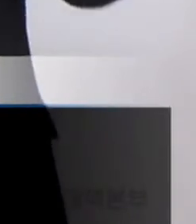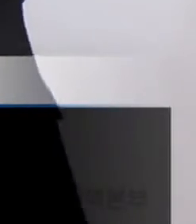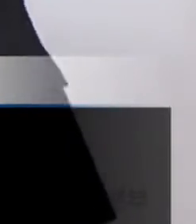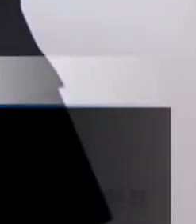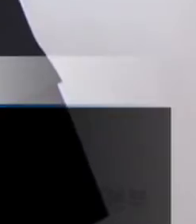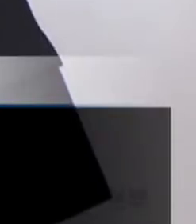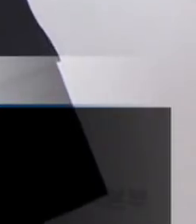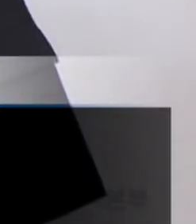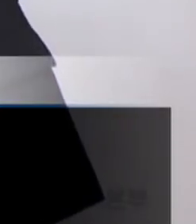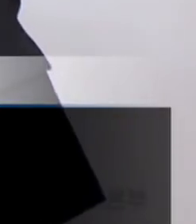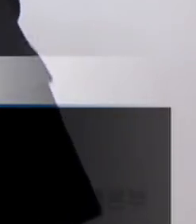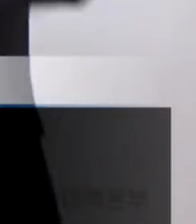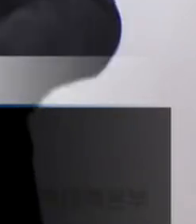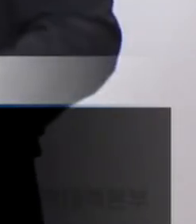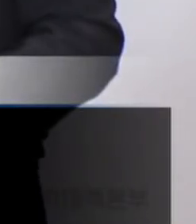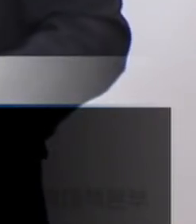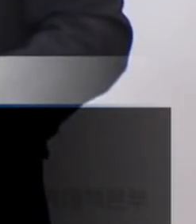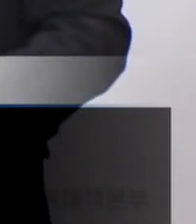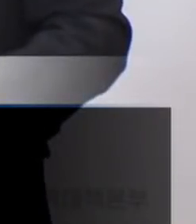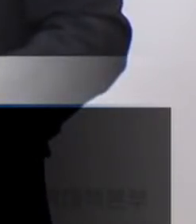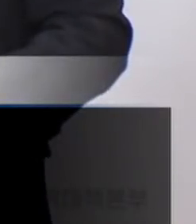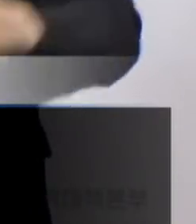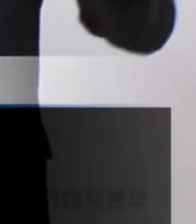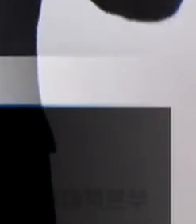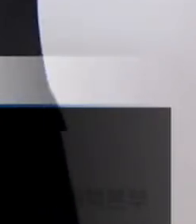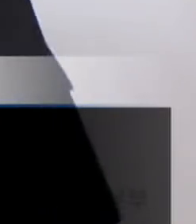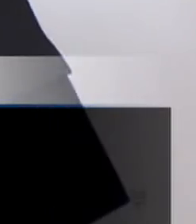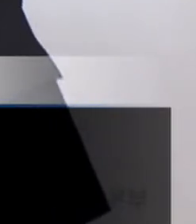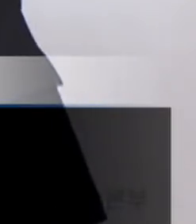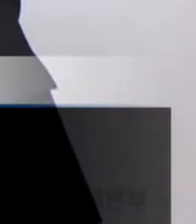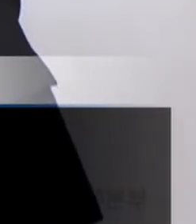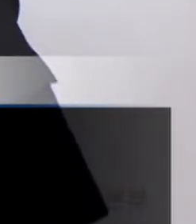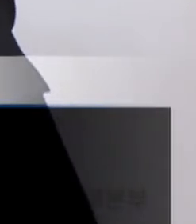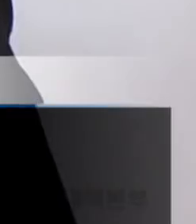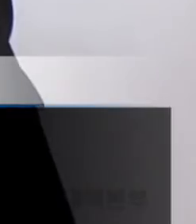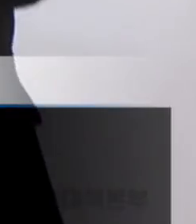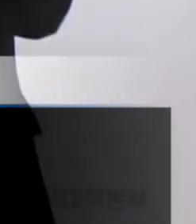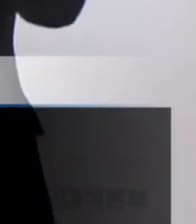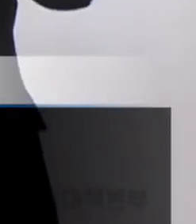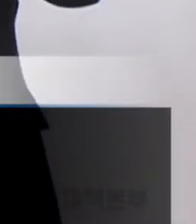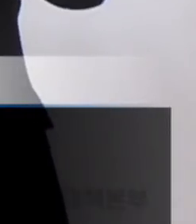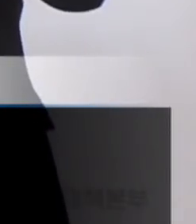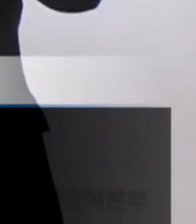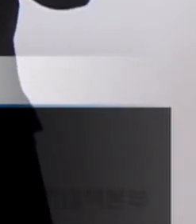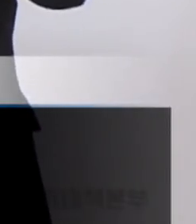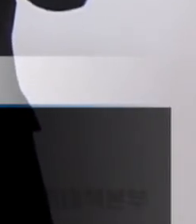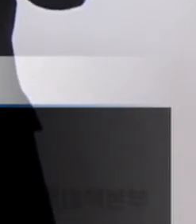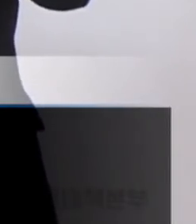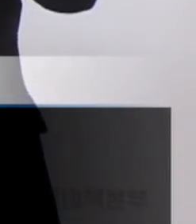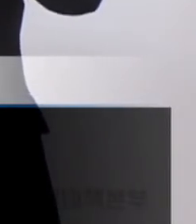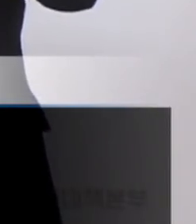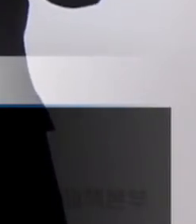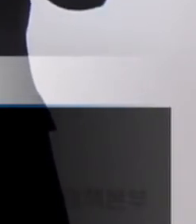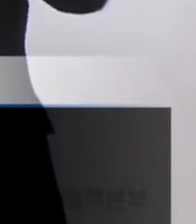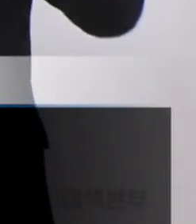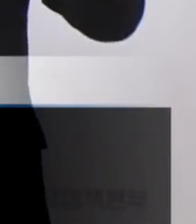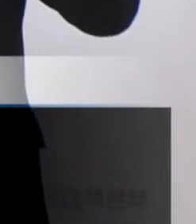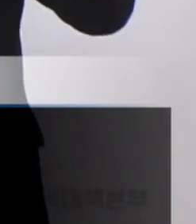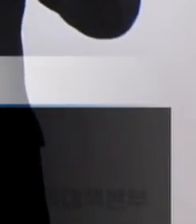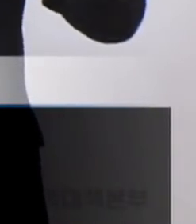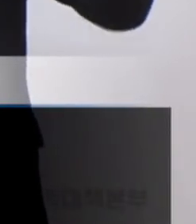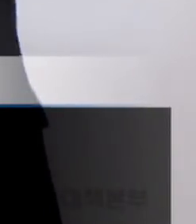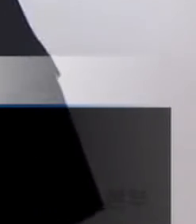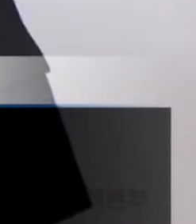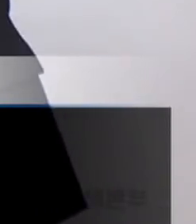것으로 예측하였습니다. 유행의 정점 시기에 대해서는 16일부터 22일까지 폭넓게 예측되었으며